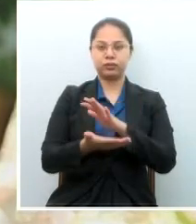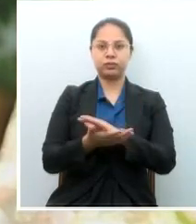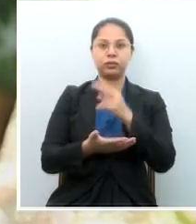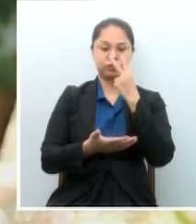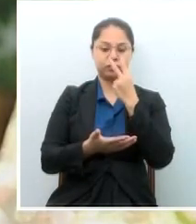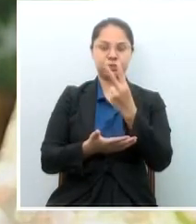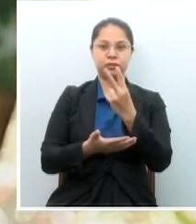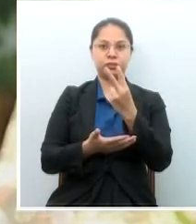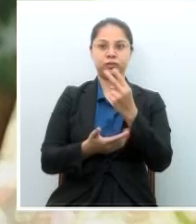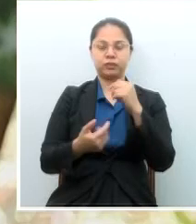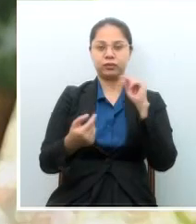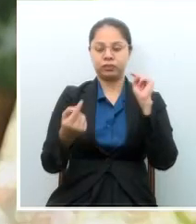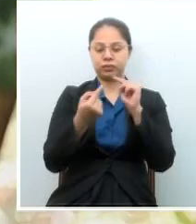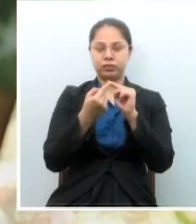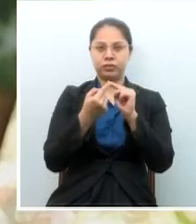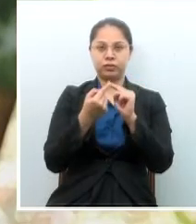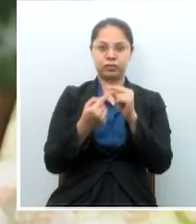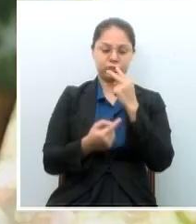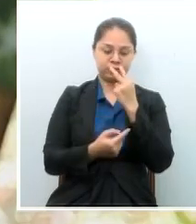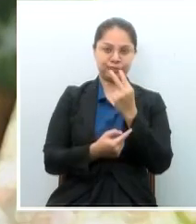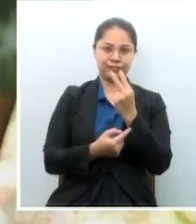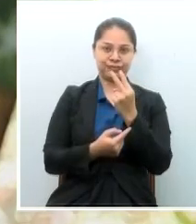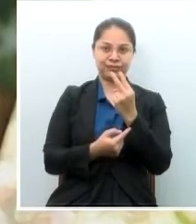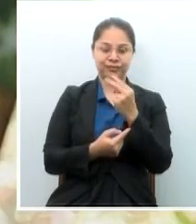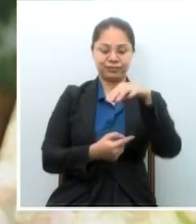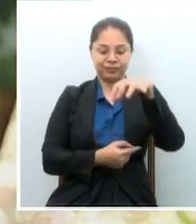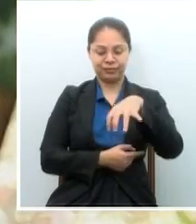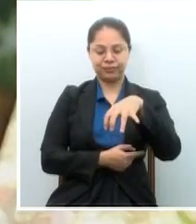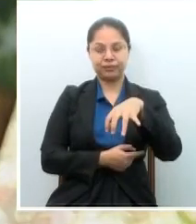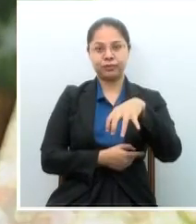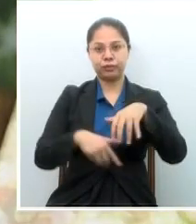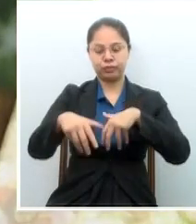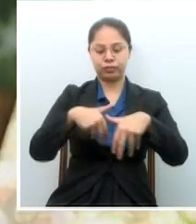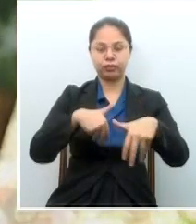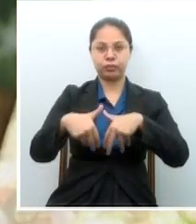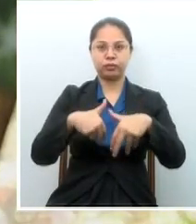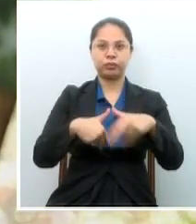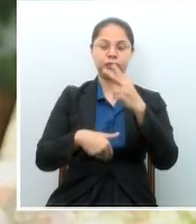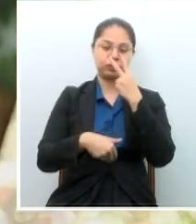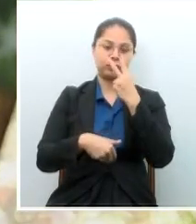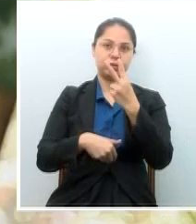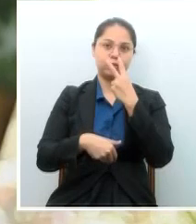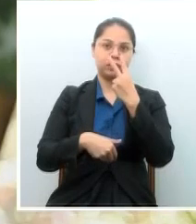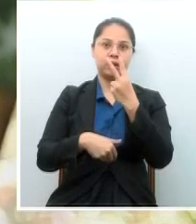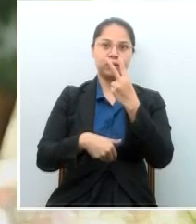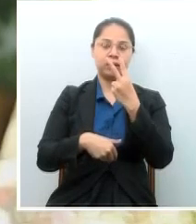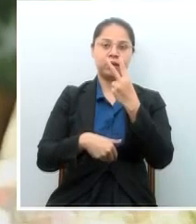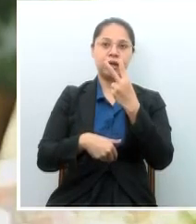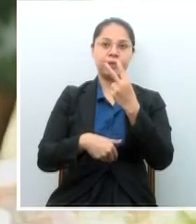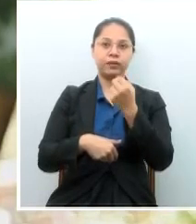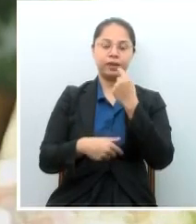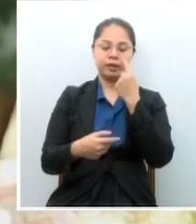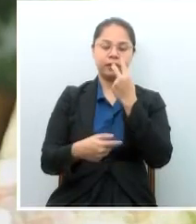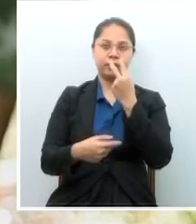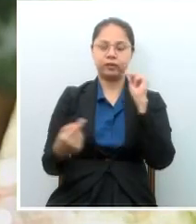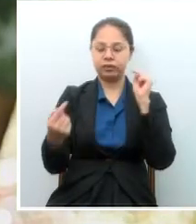าปีที่3ซึ่งเป็นโรงเรียนที่ตั้งอยู่ในหมู่บ้านที่มีความหลากหลายทางวัฒนธร